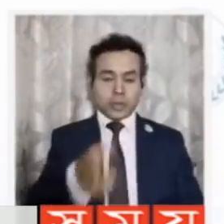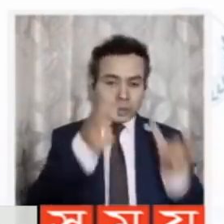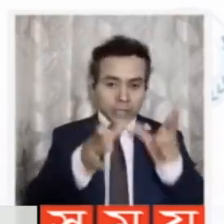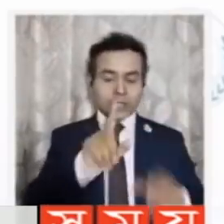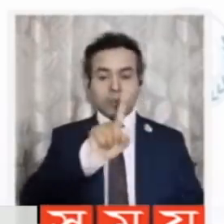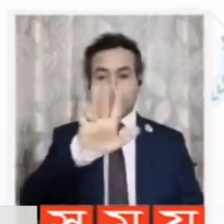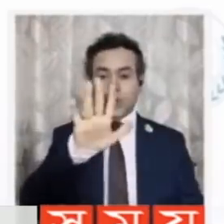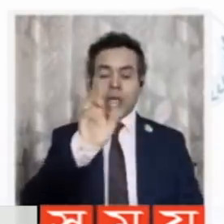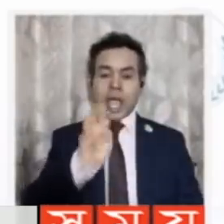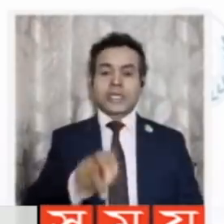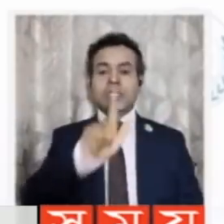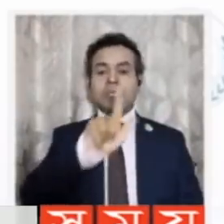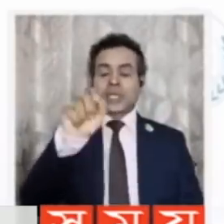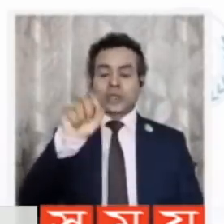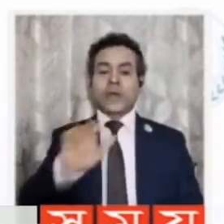15757 জন,